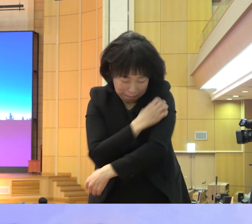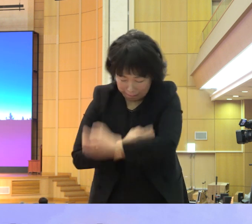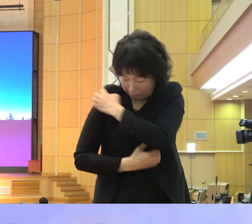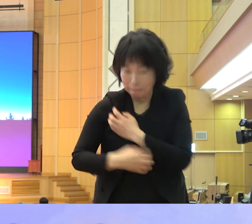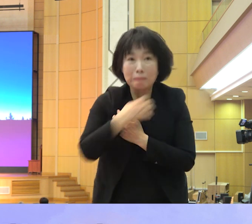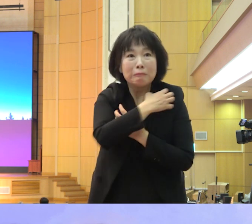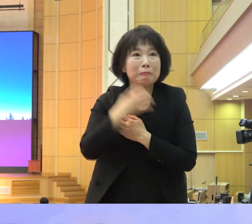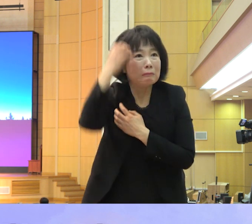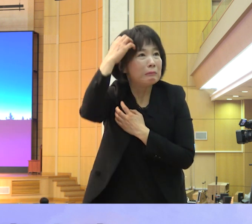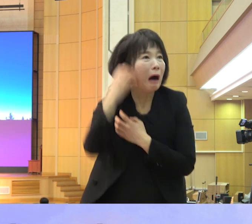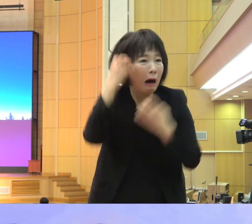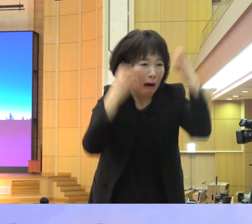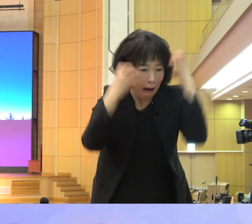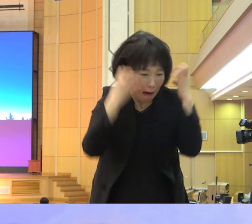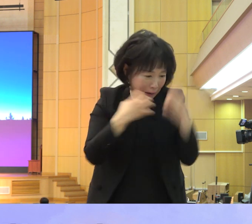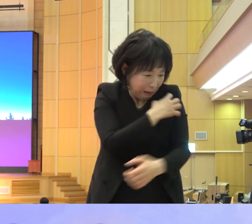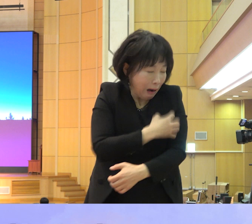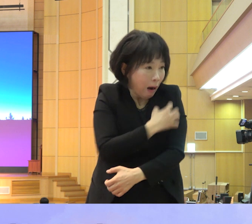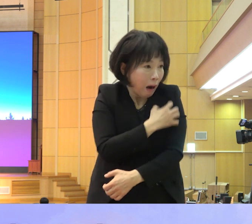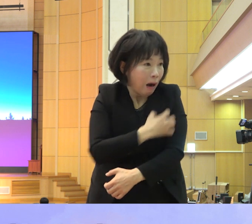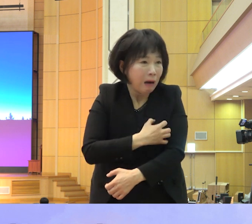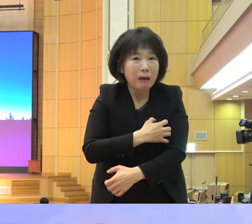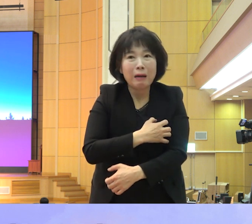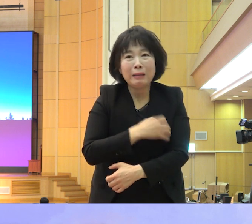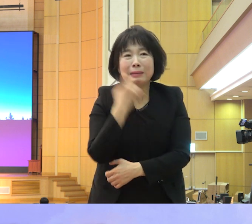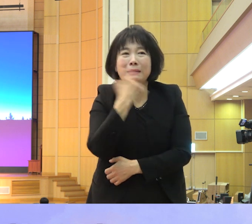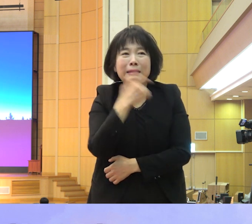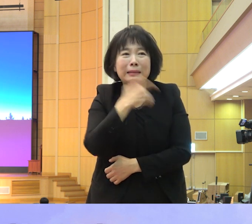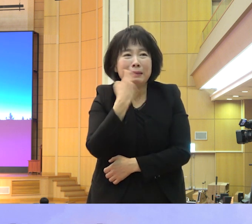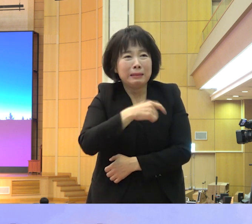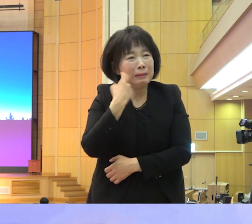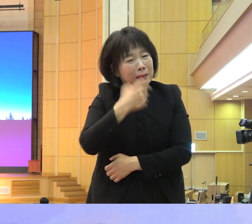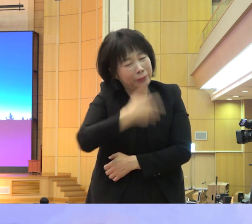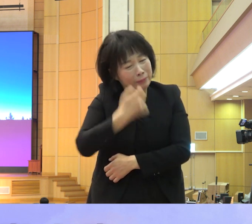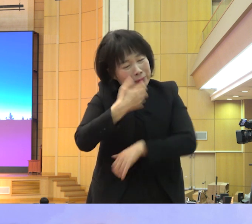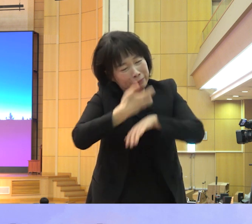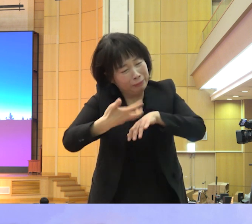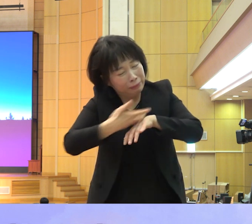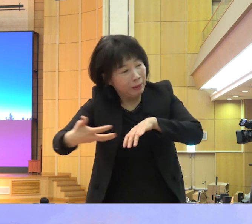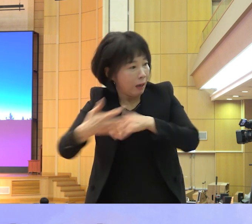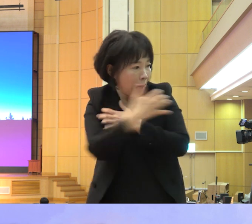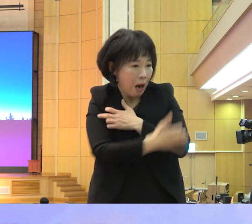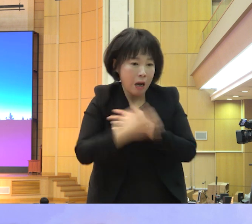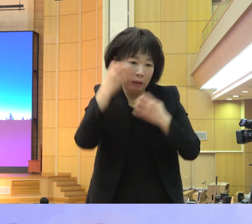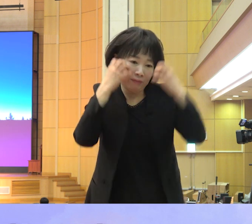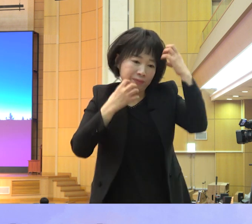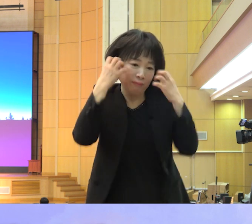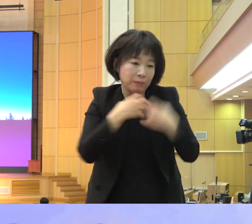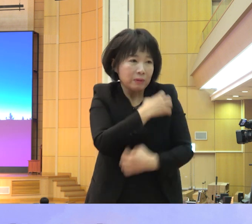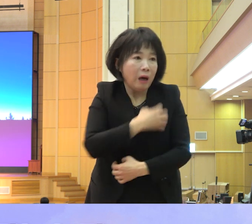마치 그냥 불도저로 그냥 막 밀어버린 것처럼